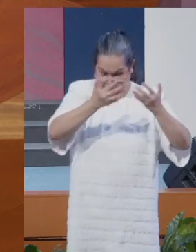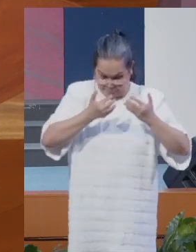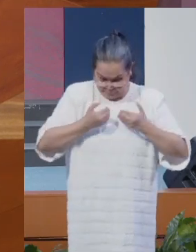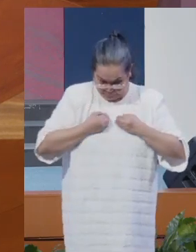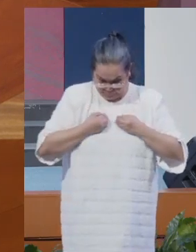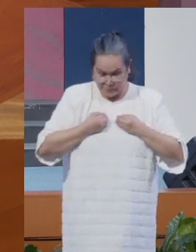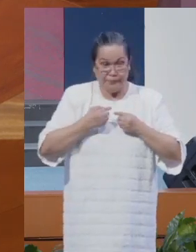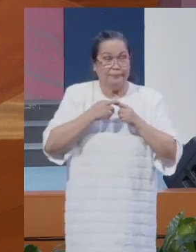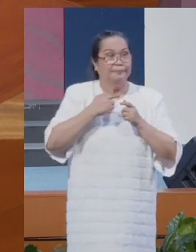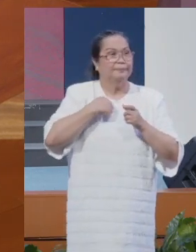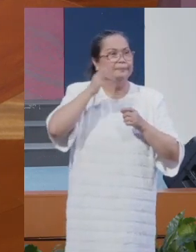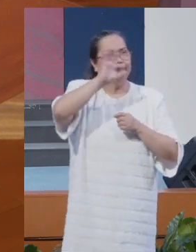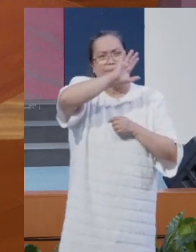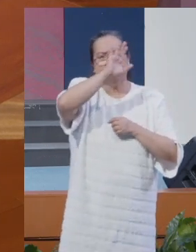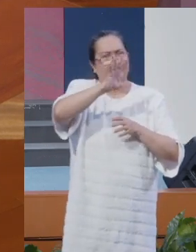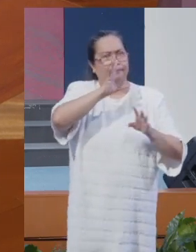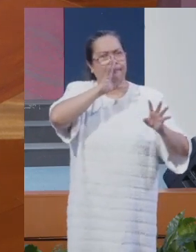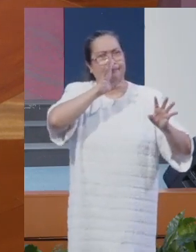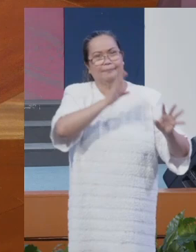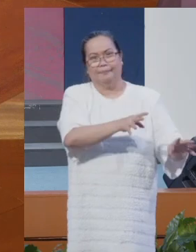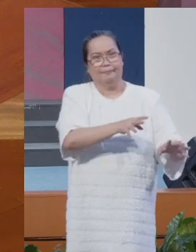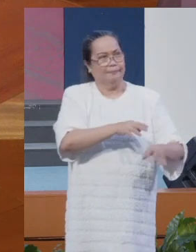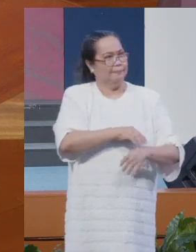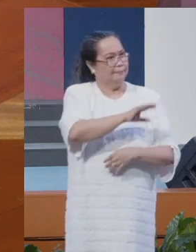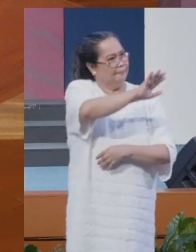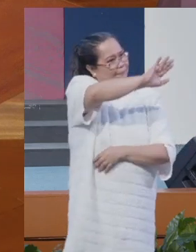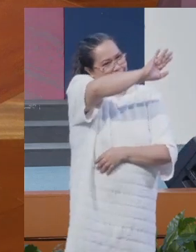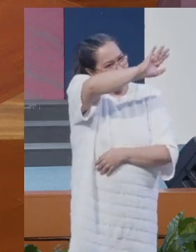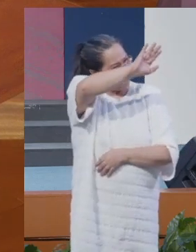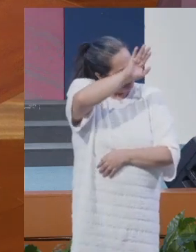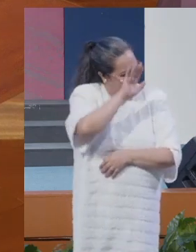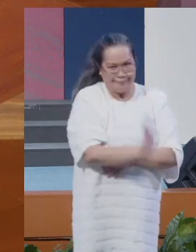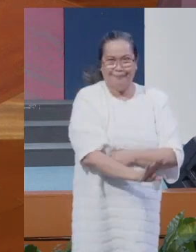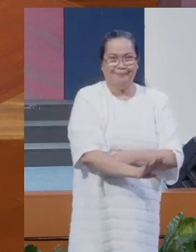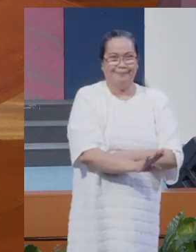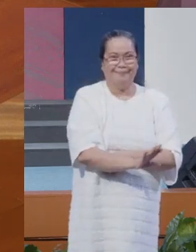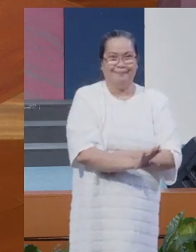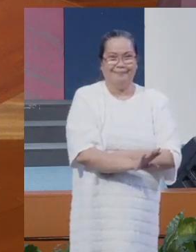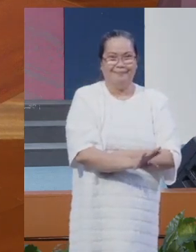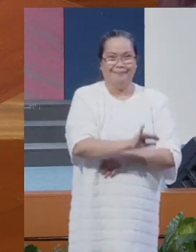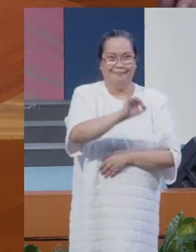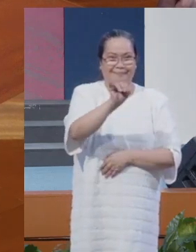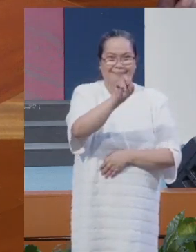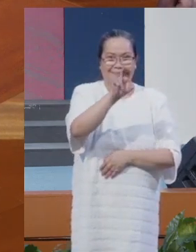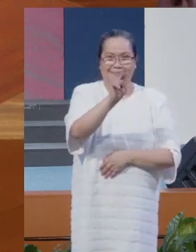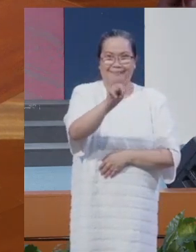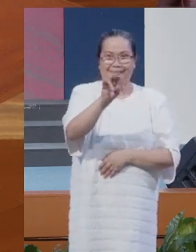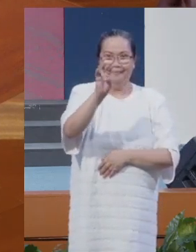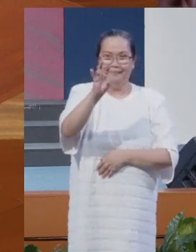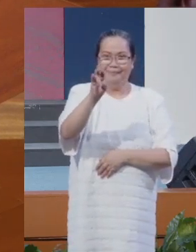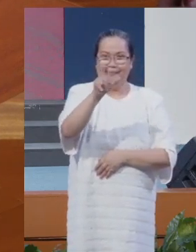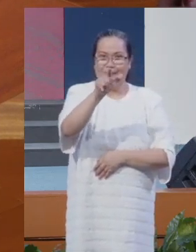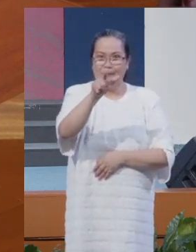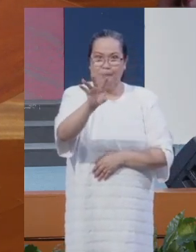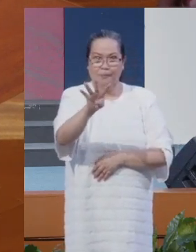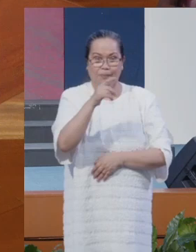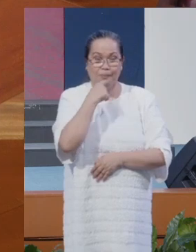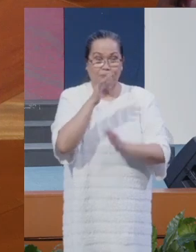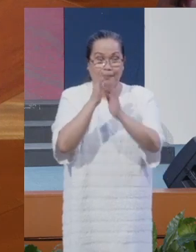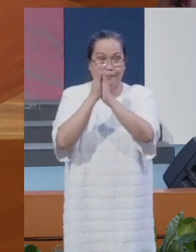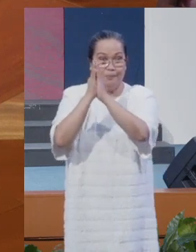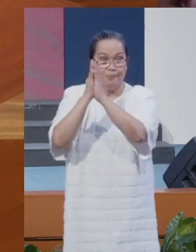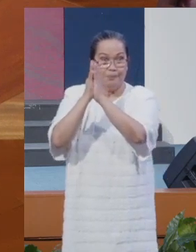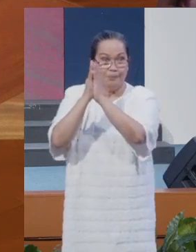whoever comes to me I will never cast out. Ang sabi niya sa John 17:24, nung siya'y nananalangin ng kanyang